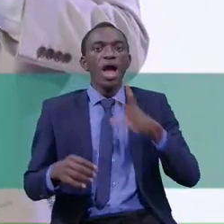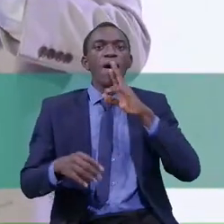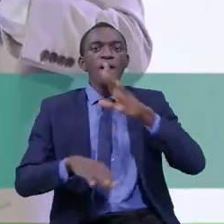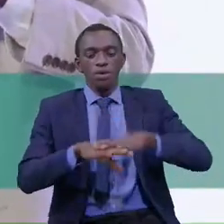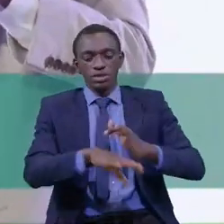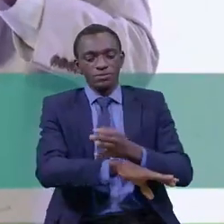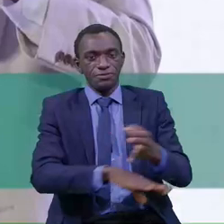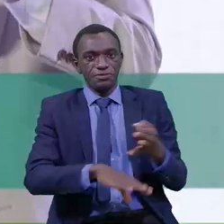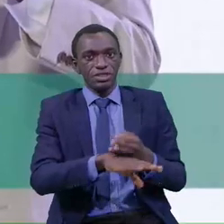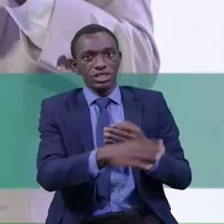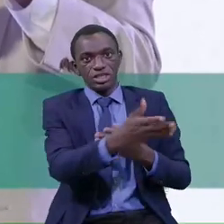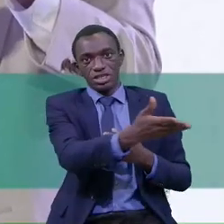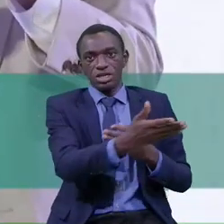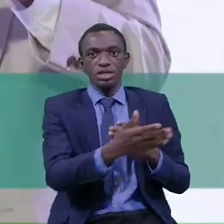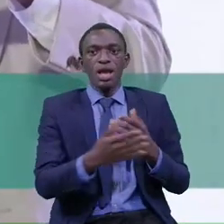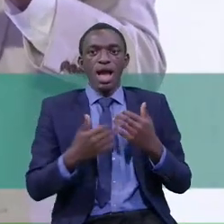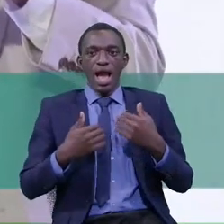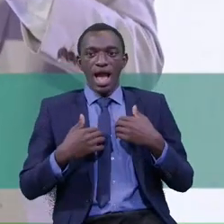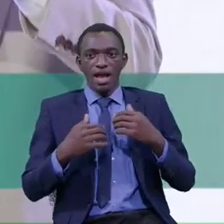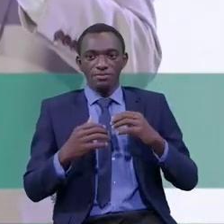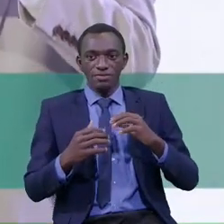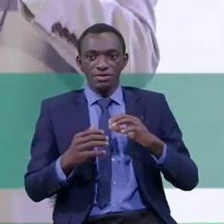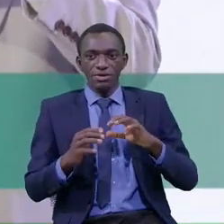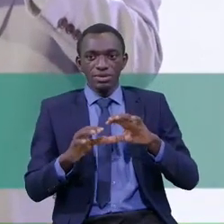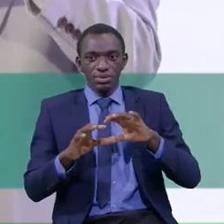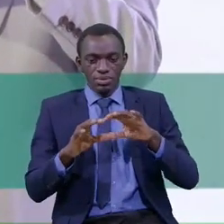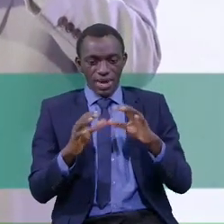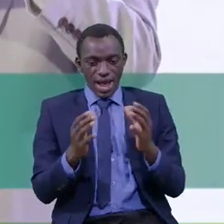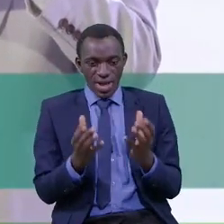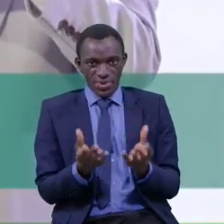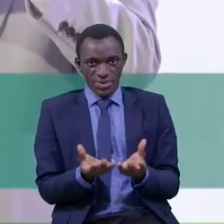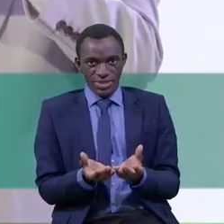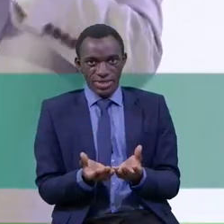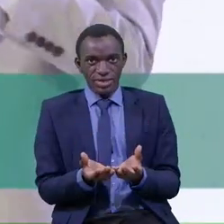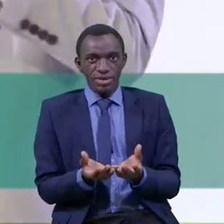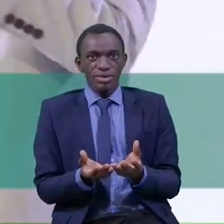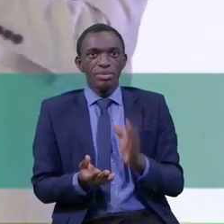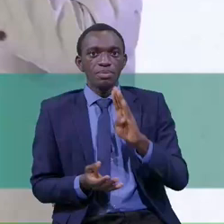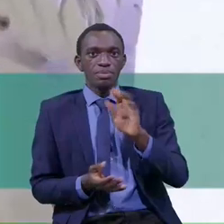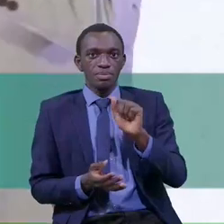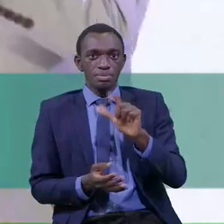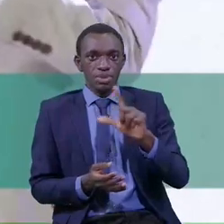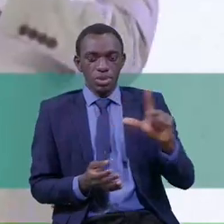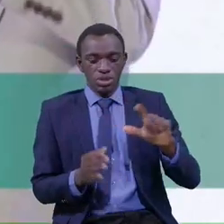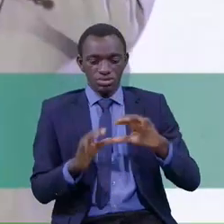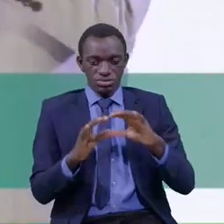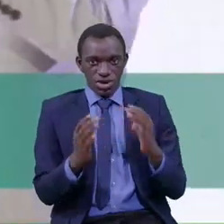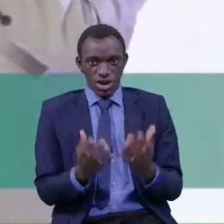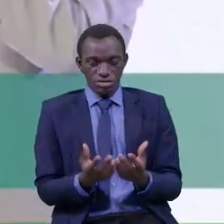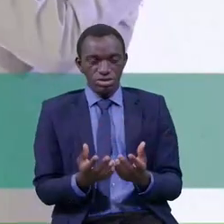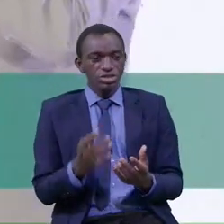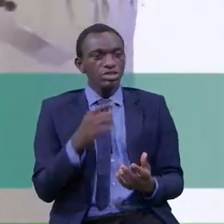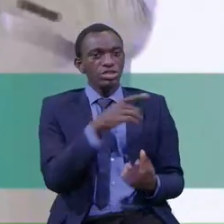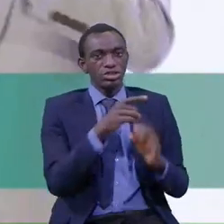Qui sont sur le terrain là-bas. Qui a une chose ronde que nous appelons ballon.